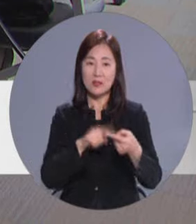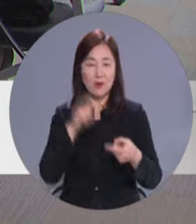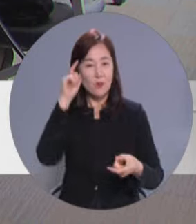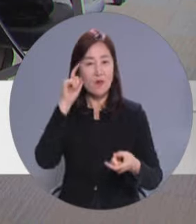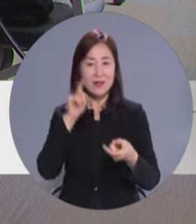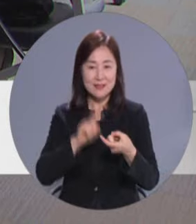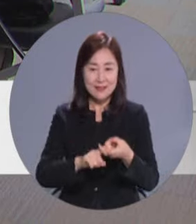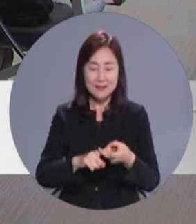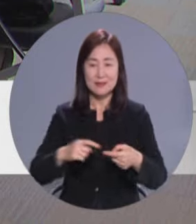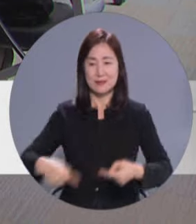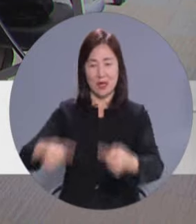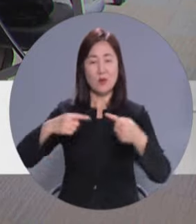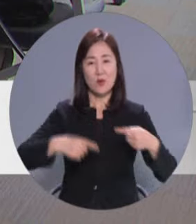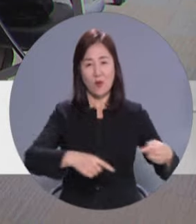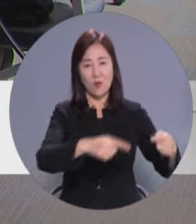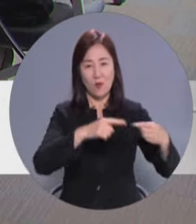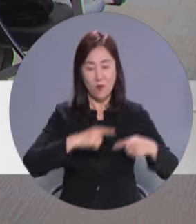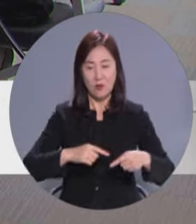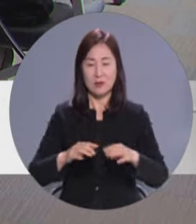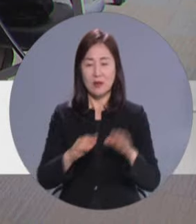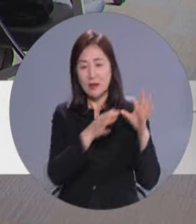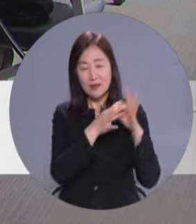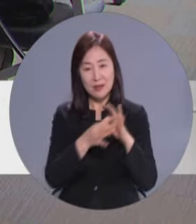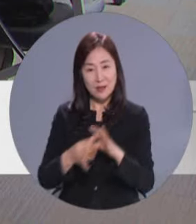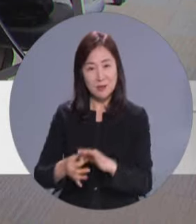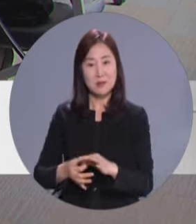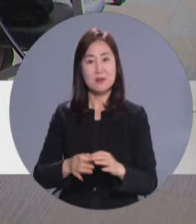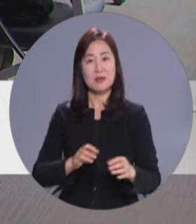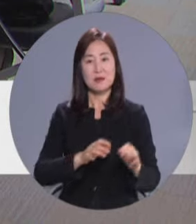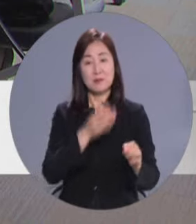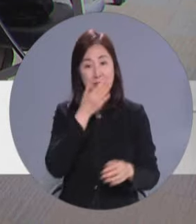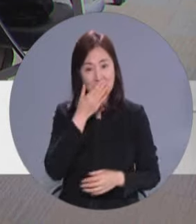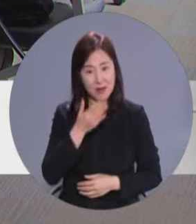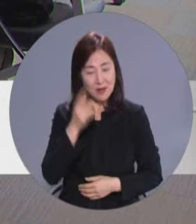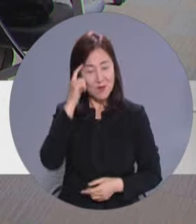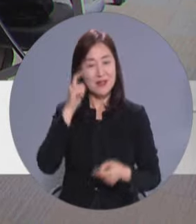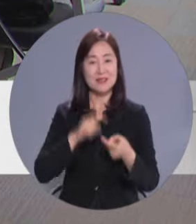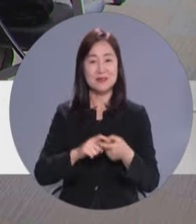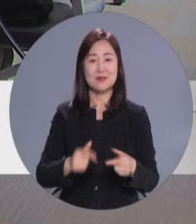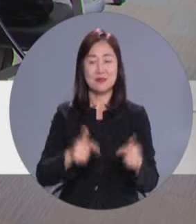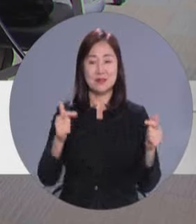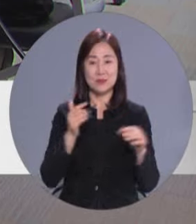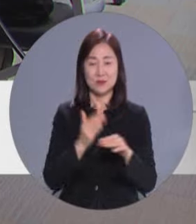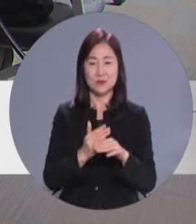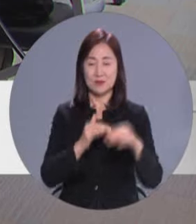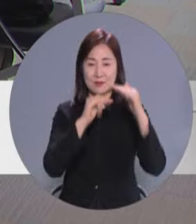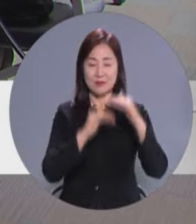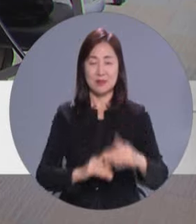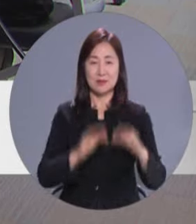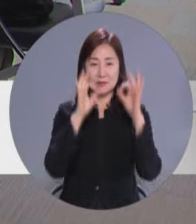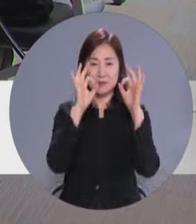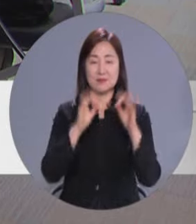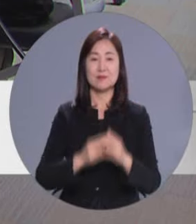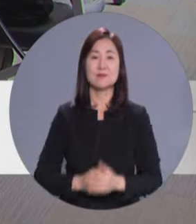관심과 참여율이 본투표 날까지 이어질지 관심이 커지고 있습니다 문영철